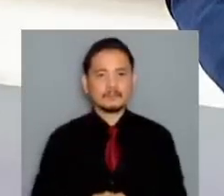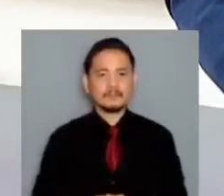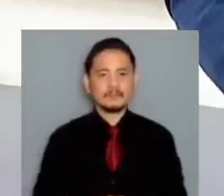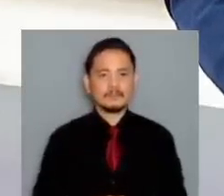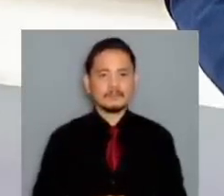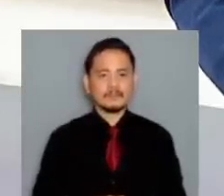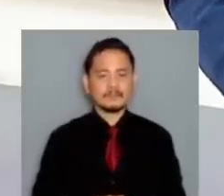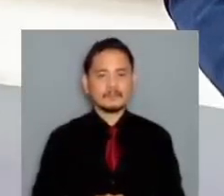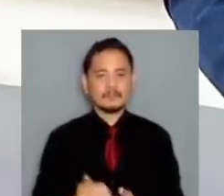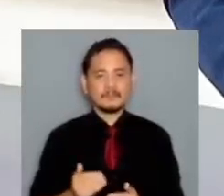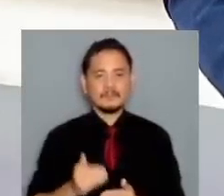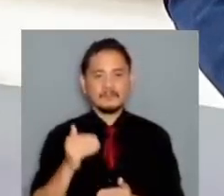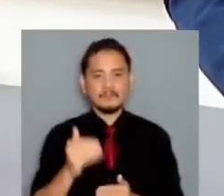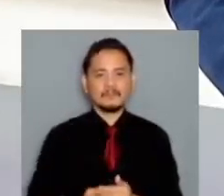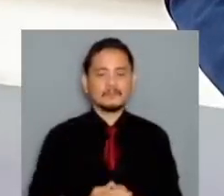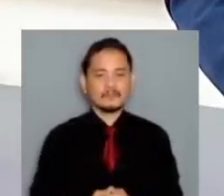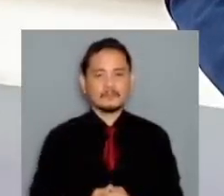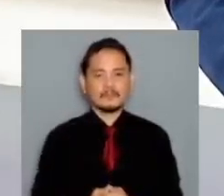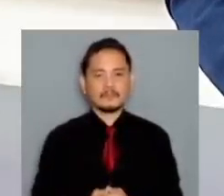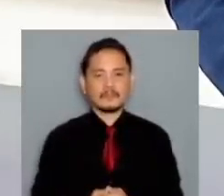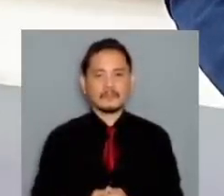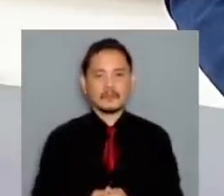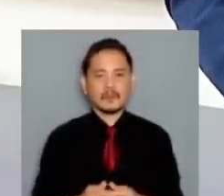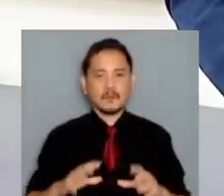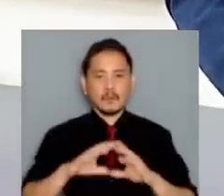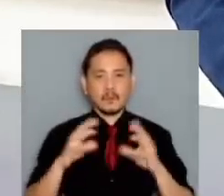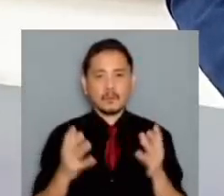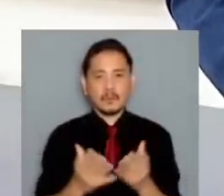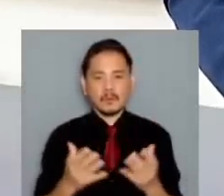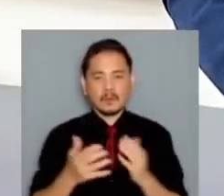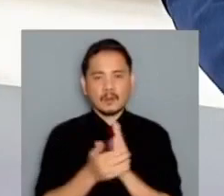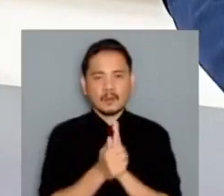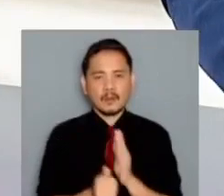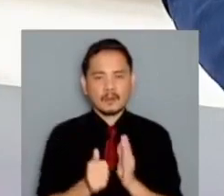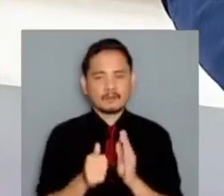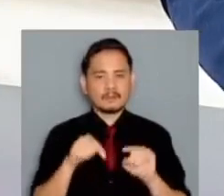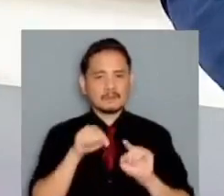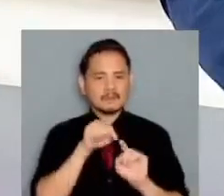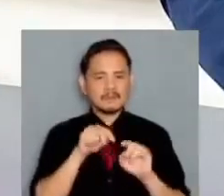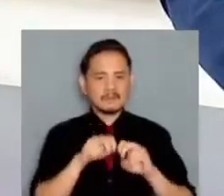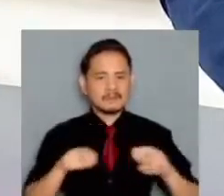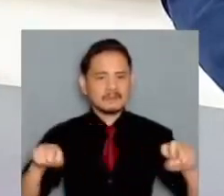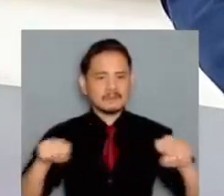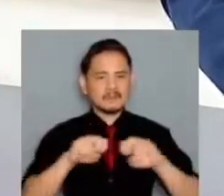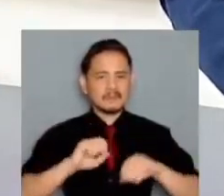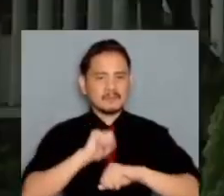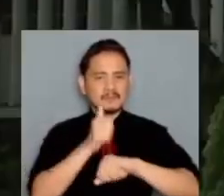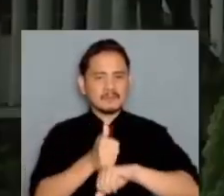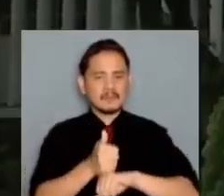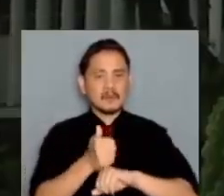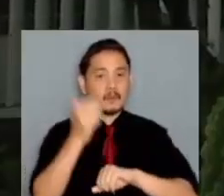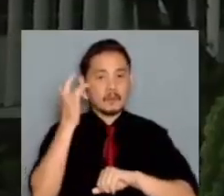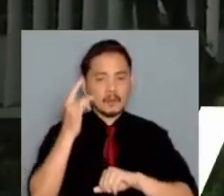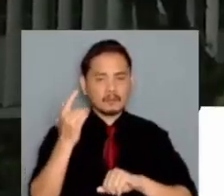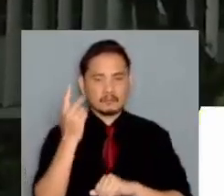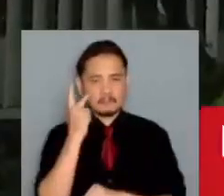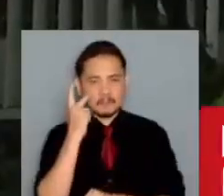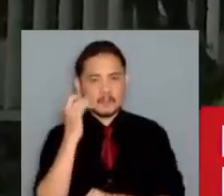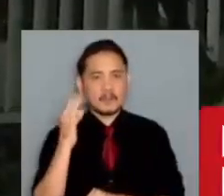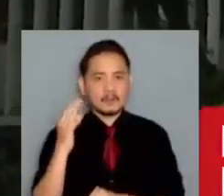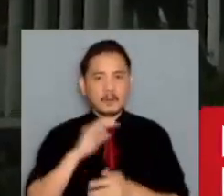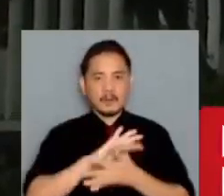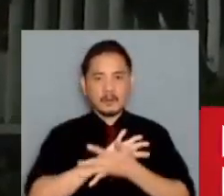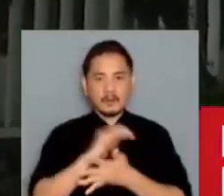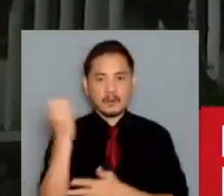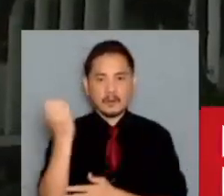Nagpulong ang panel ng global health experts para pag-usapan kung ituturing pa ring emergency ang COVID-19. Noong January 30, 2020, nang ideklara